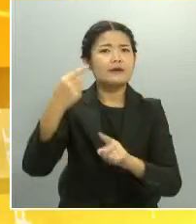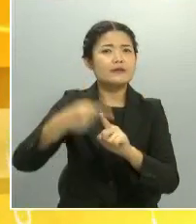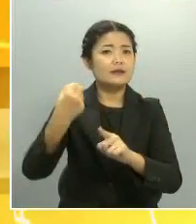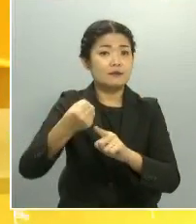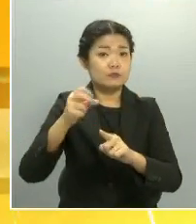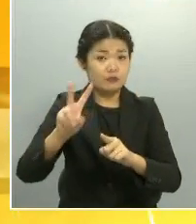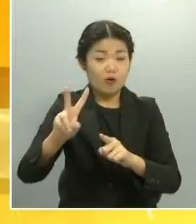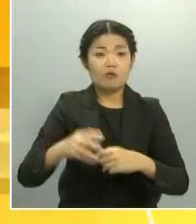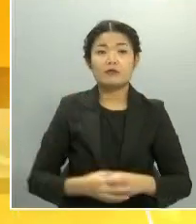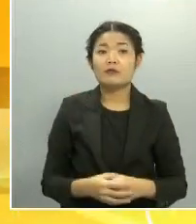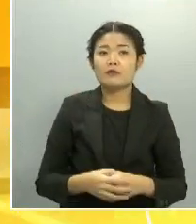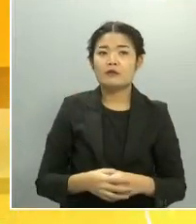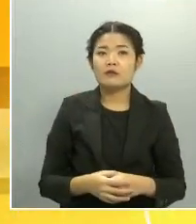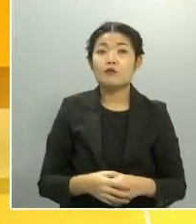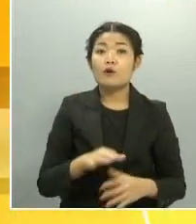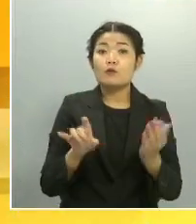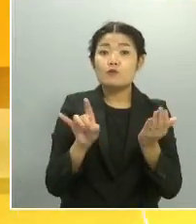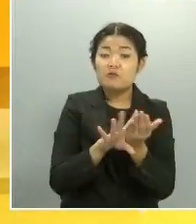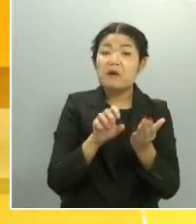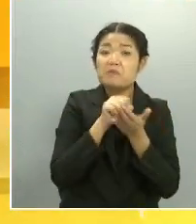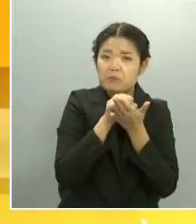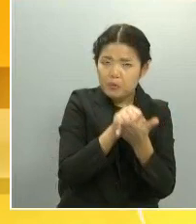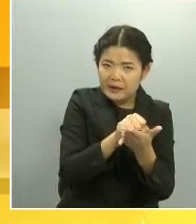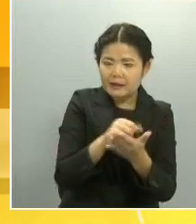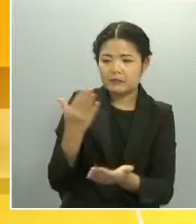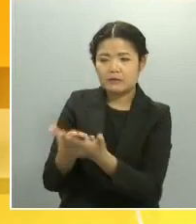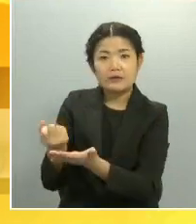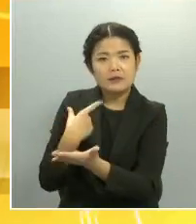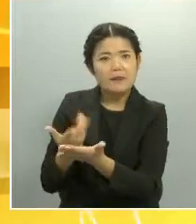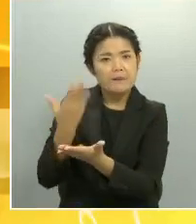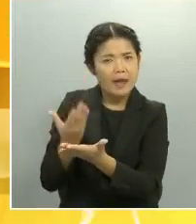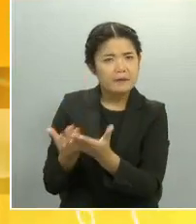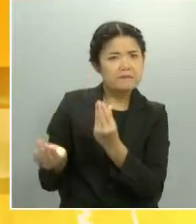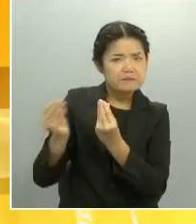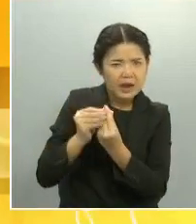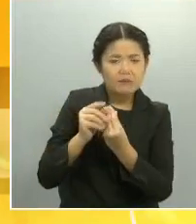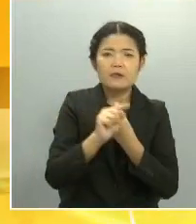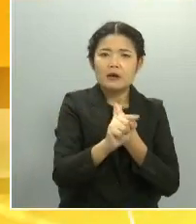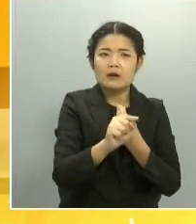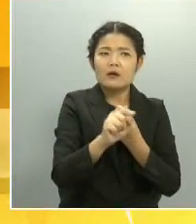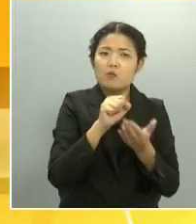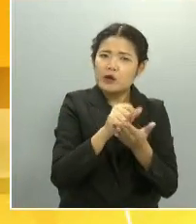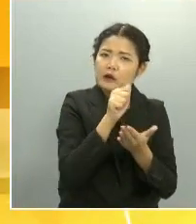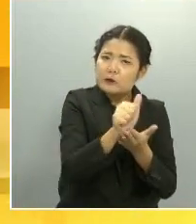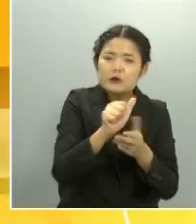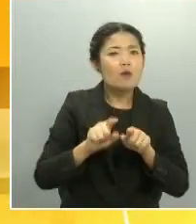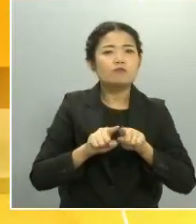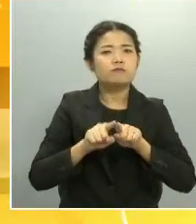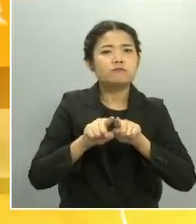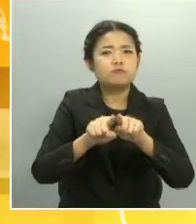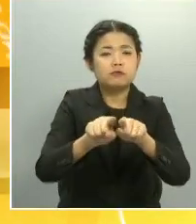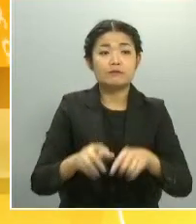พัฒนาคุณภาพบริการให้มันสมกับราคาที่ปรับขึ้นว่าถ้าการบริการได้คุณภาพ